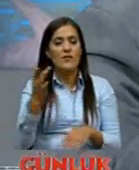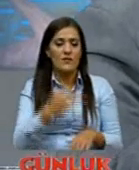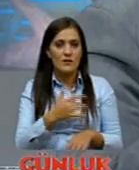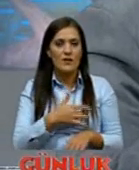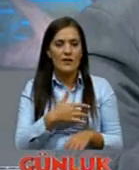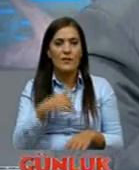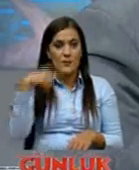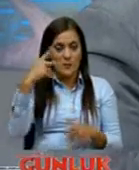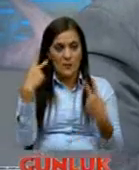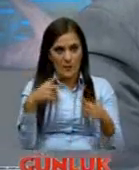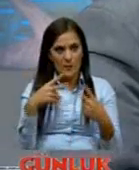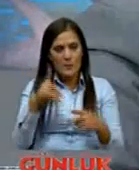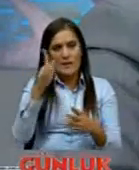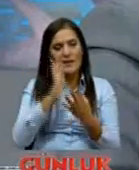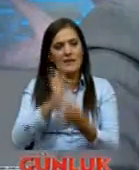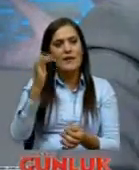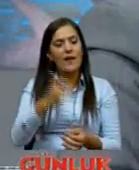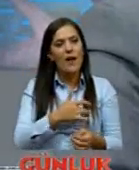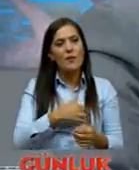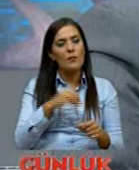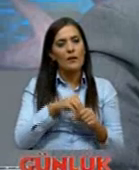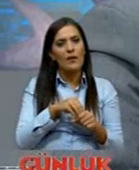şimdi düşünebiliyor musunuz? Bir insanın kalbine,